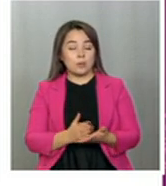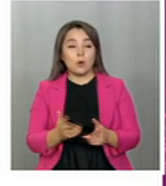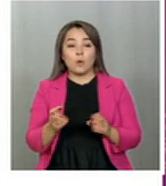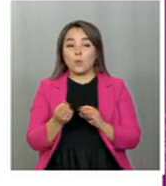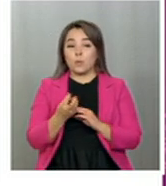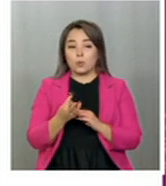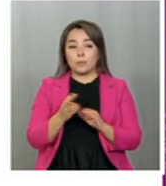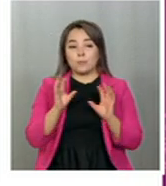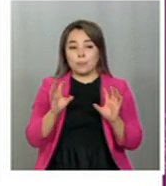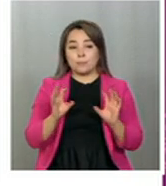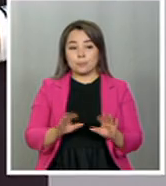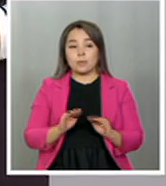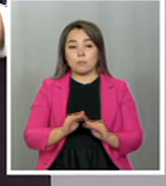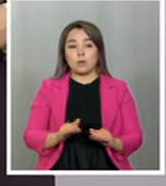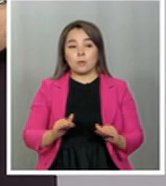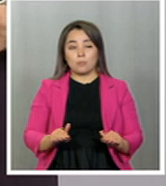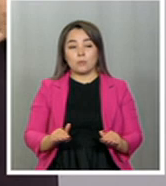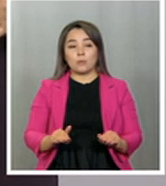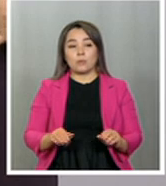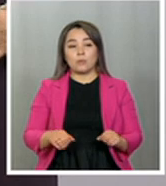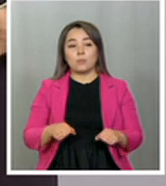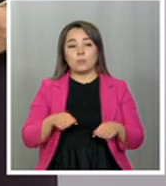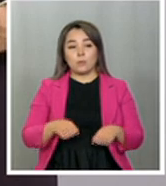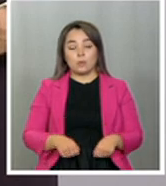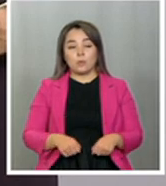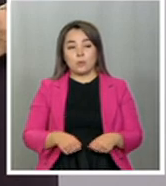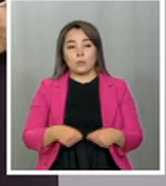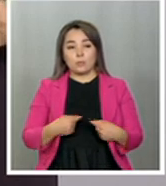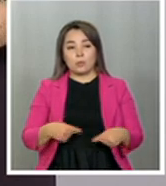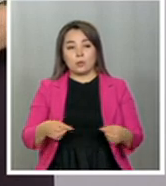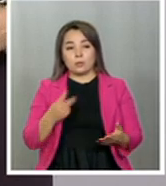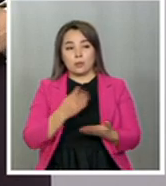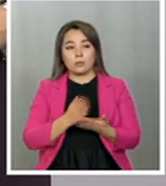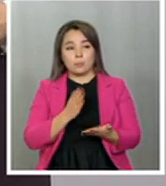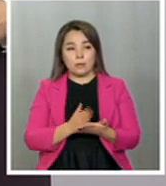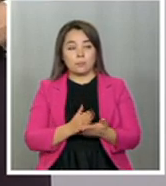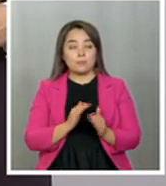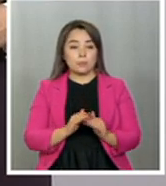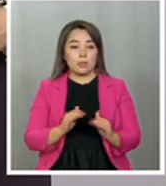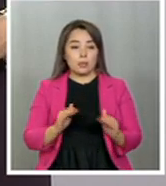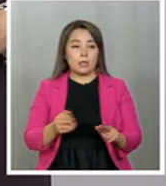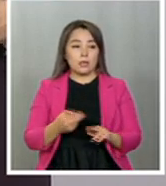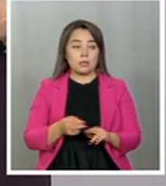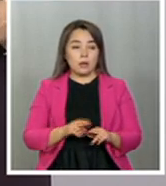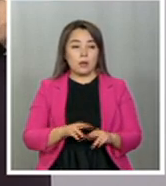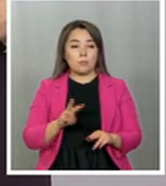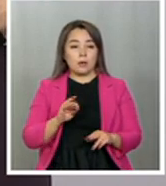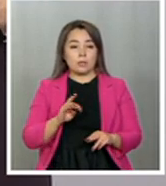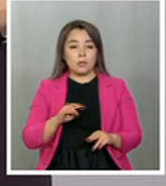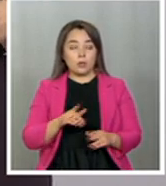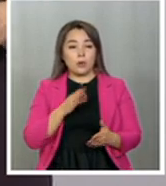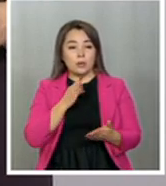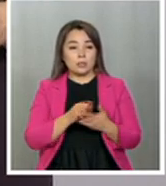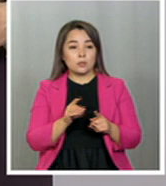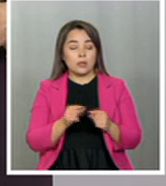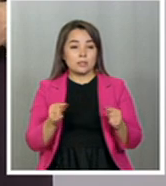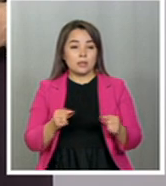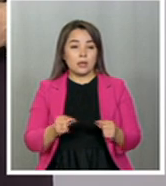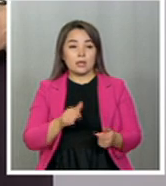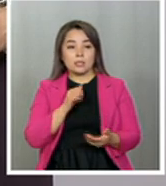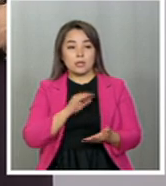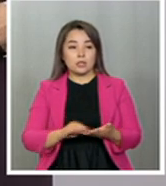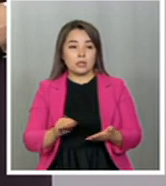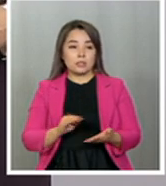бап. Баланың мүліктік құқықтары. Оқушылар, монологты жауабымен сәйкестендіріп